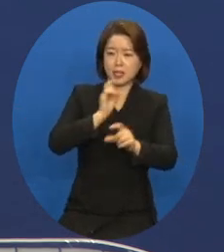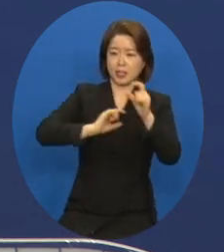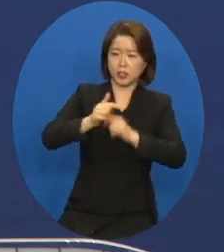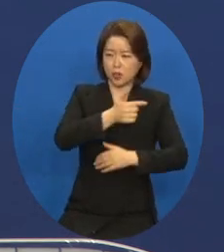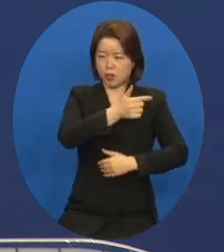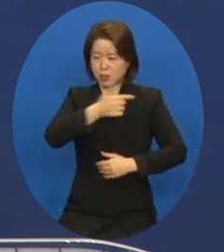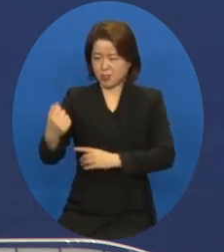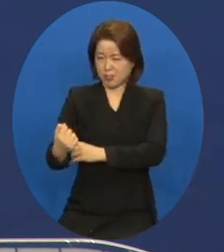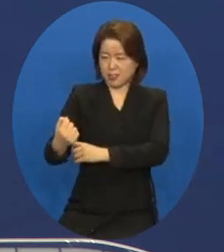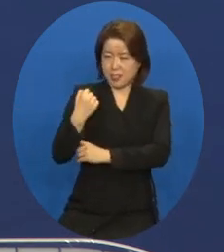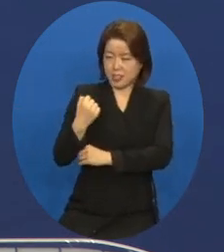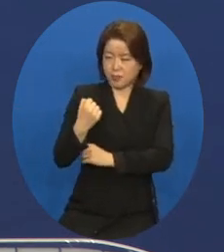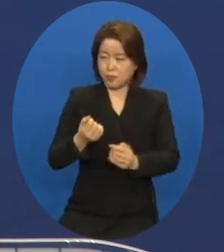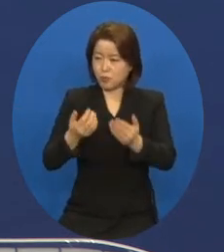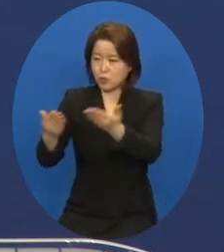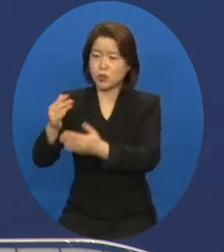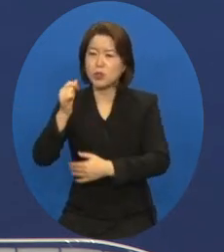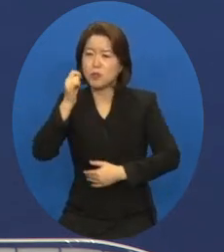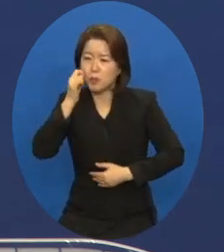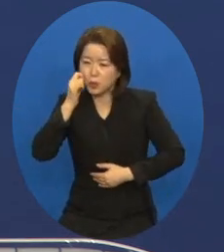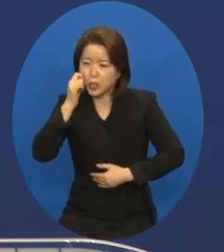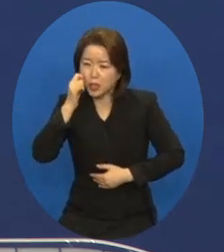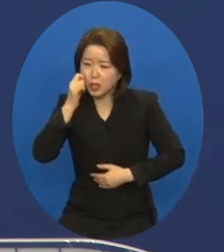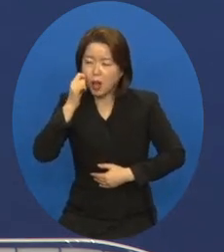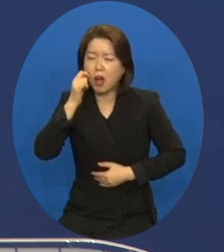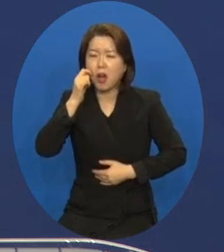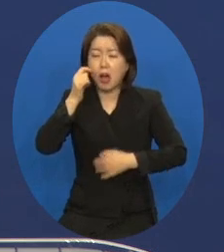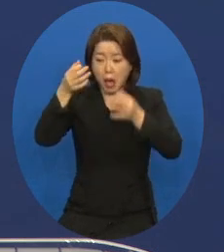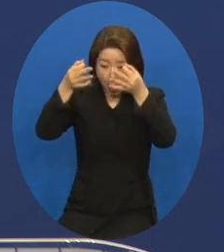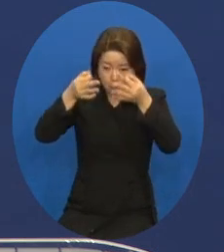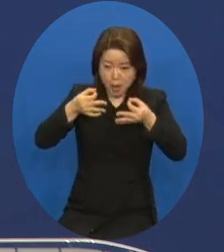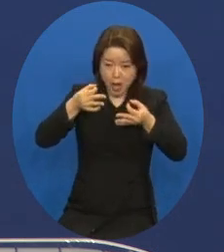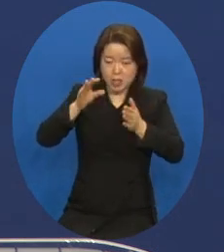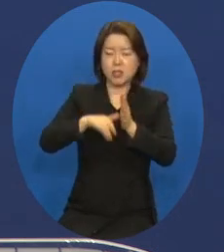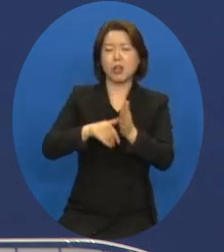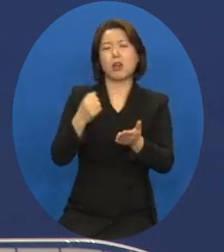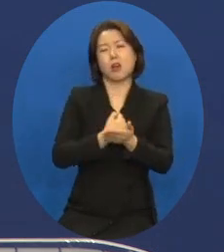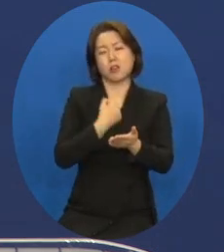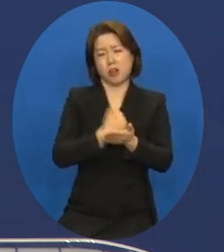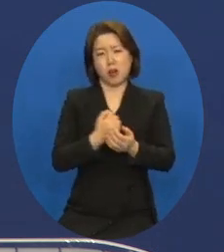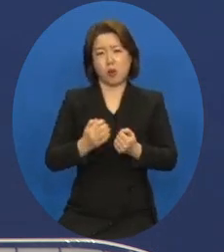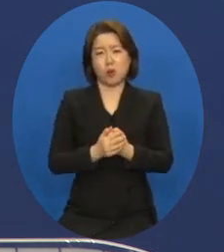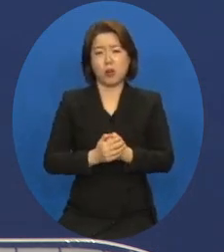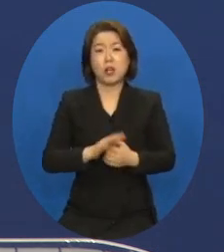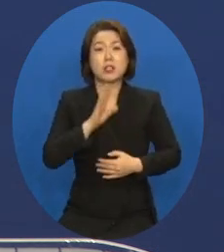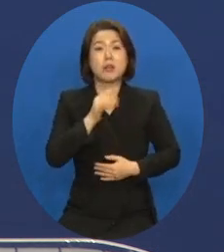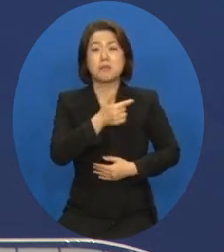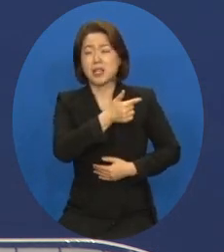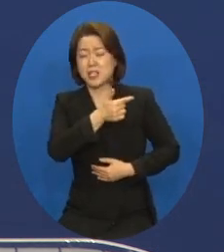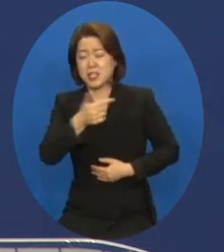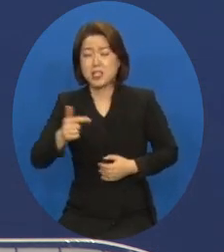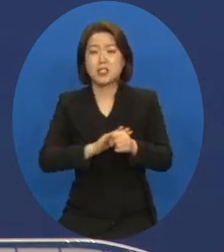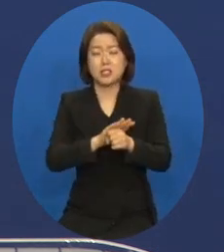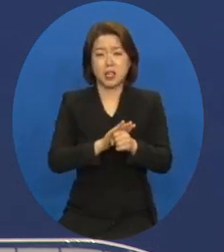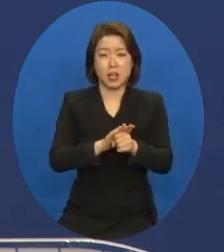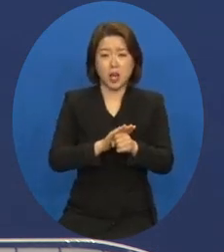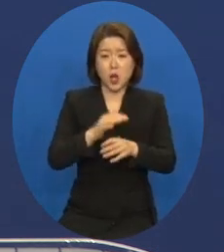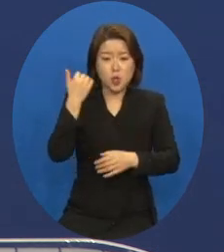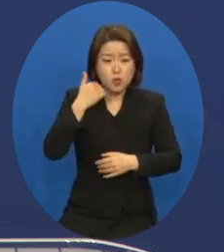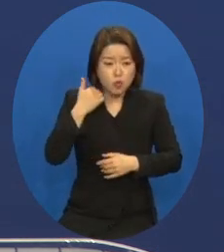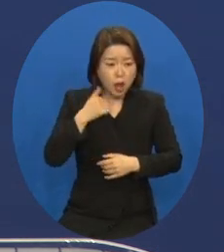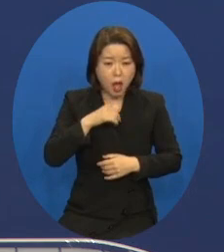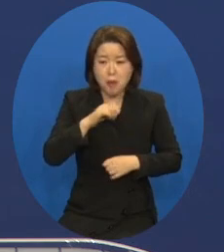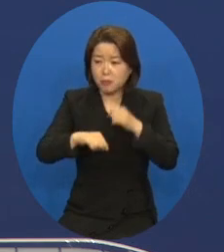위력을 가지지 못하다는 사실이 안타까울 뿐입니다 정말 큰 사랑 아무나 아무